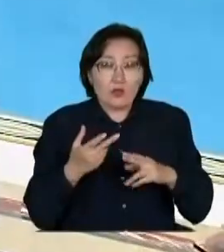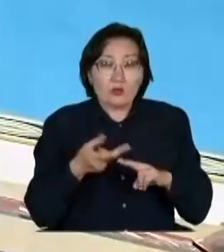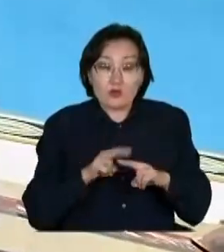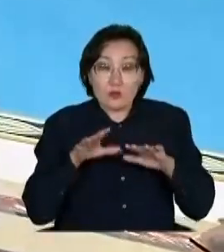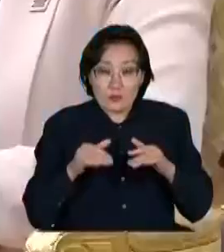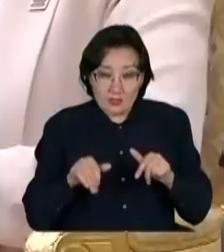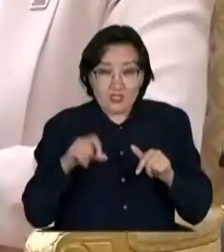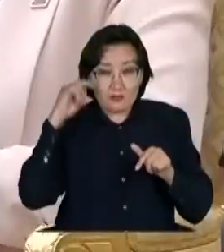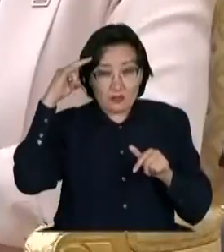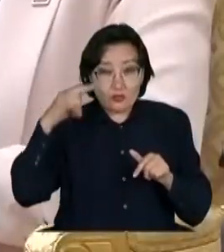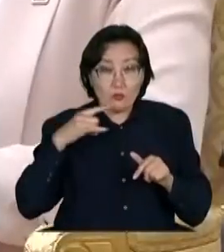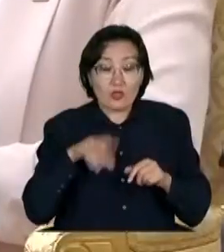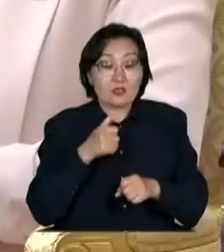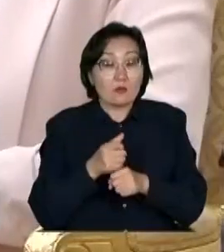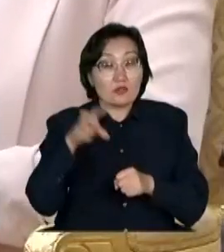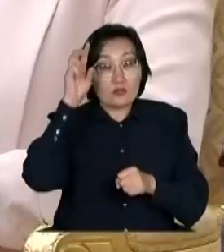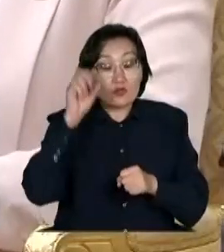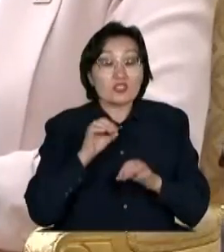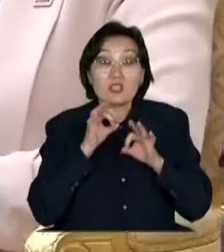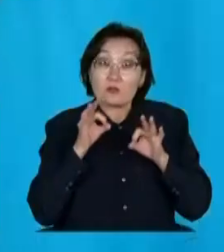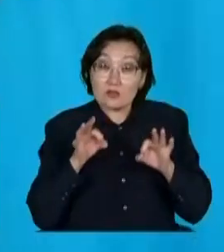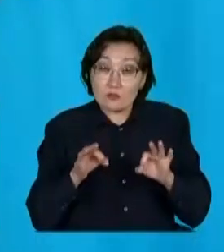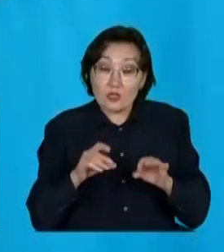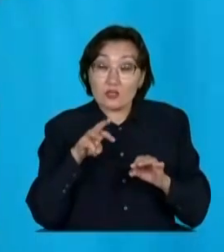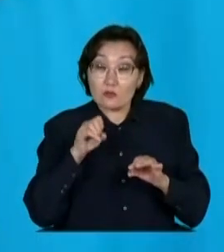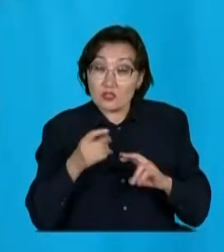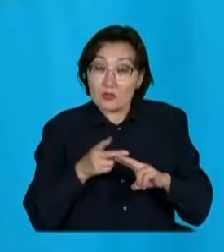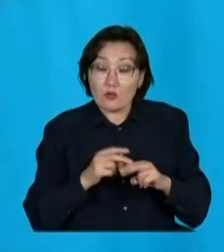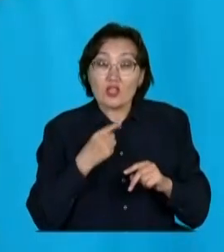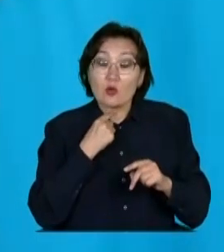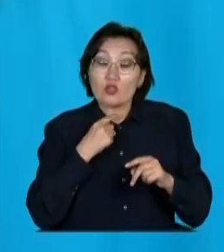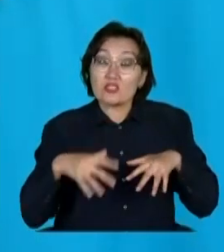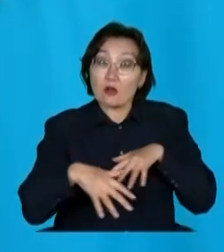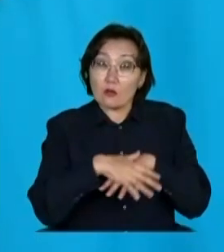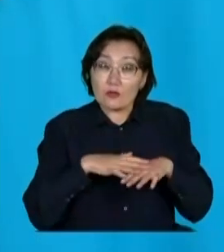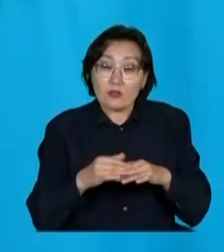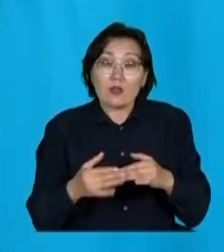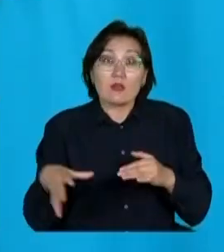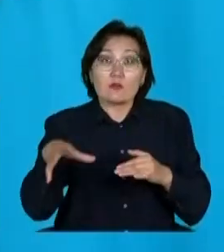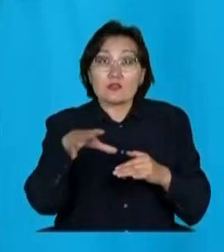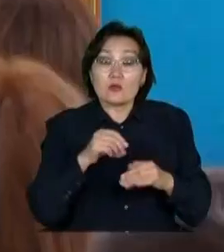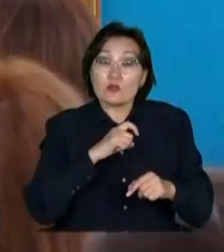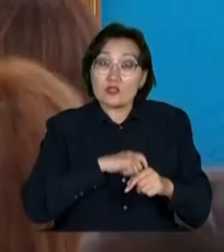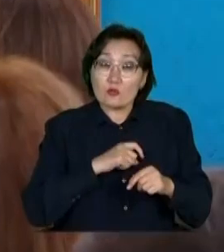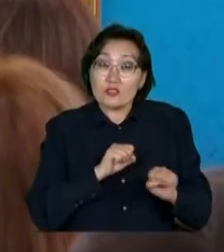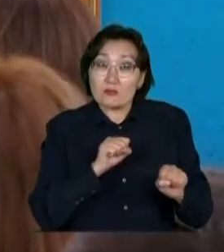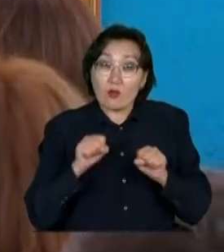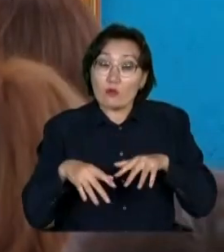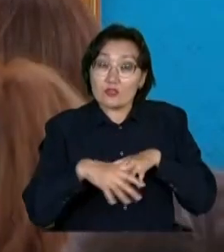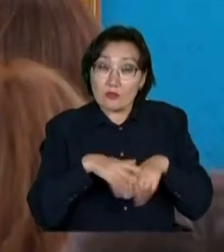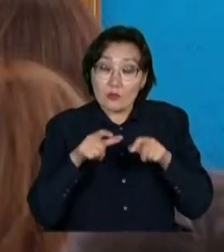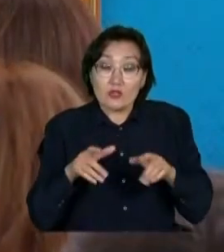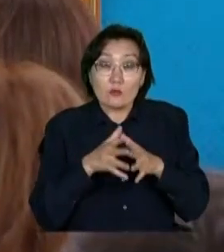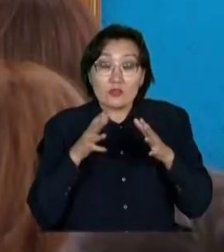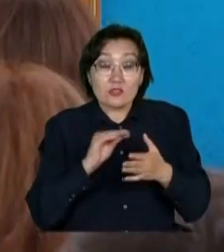происходящих в нашей стране. Глава государства подчеркнул, что СМИ – это голос народа, вестник нации и духовная опора общества.